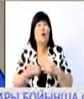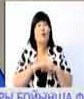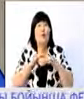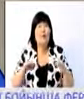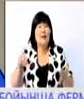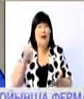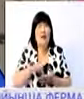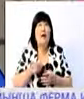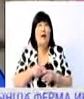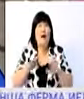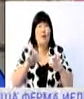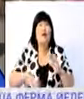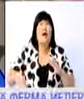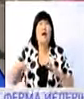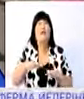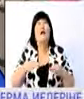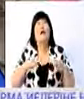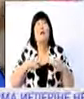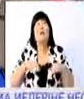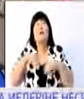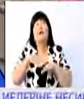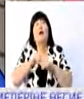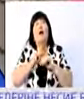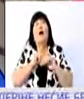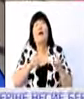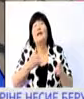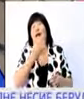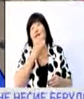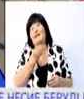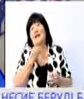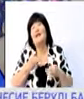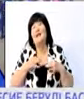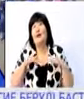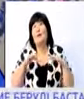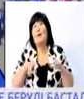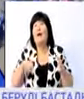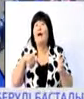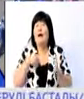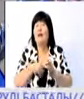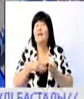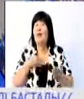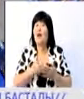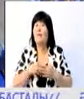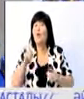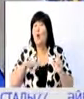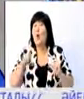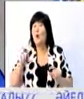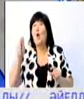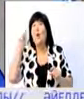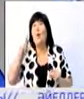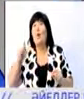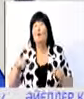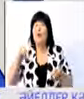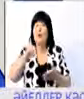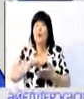бала қатысты. Ал орталық алаңда өткен мерекелік шерудің айрықша сән салтанатпен өтуіне қаладағы белсенді студенттер мен оқушылар